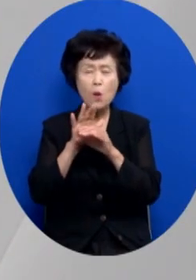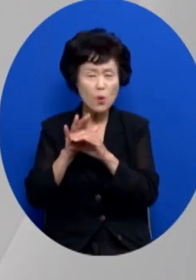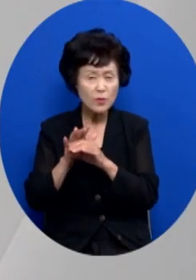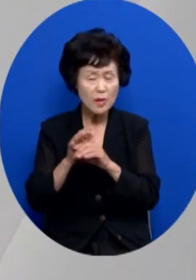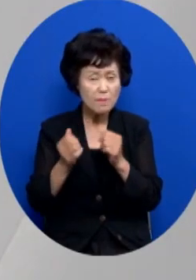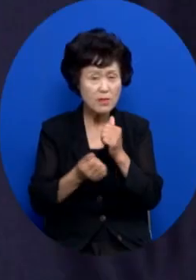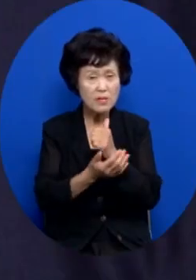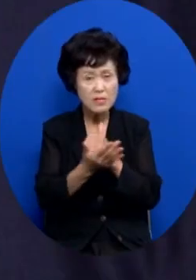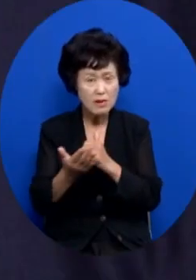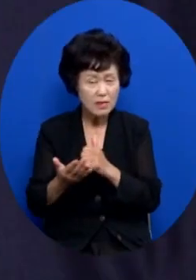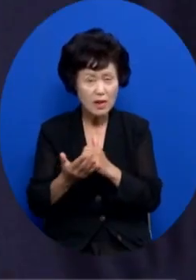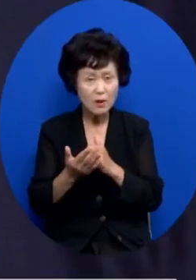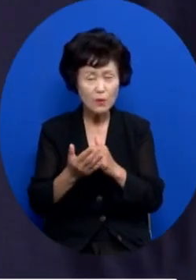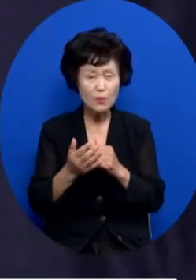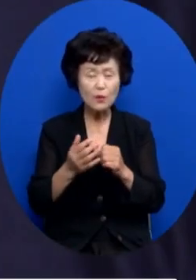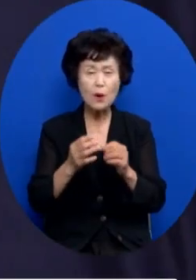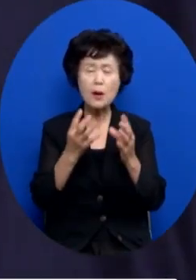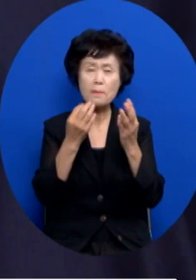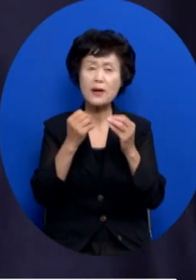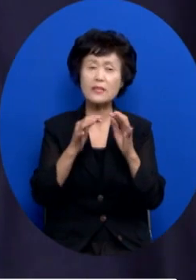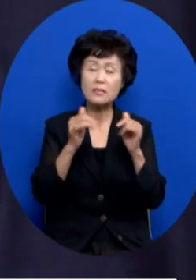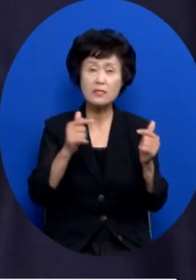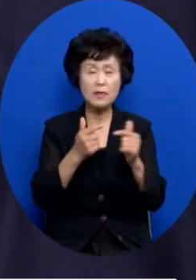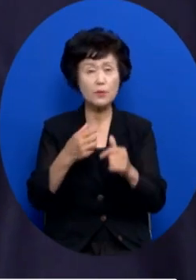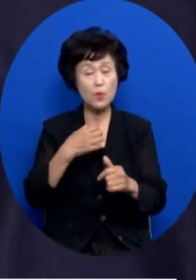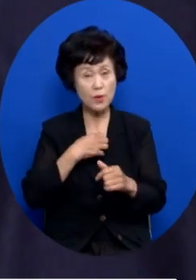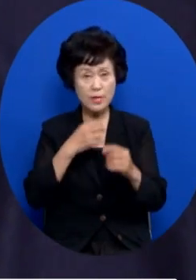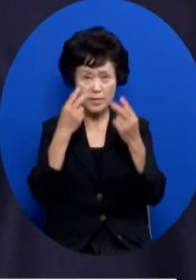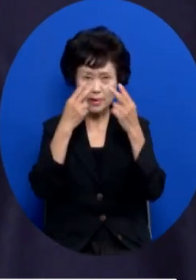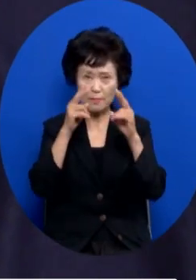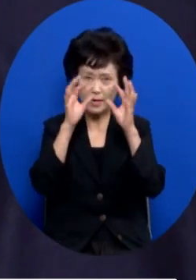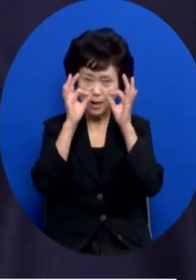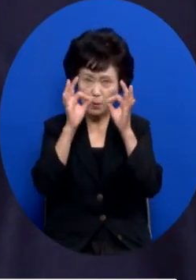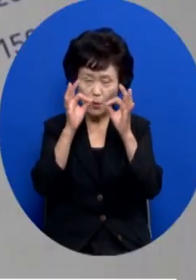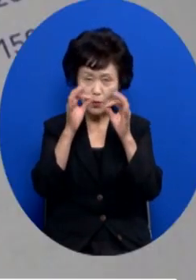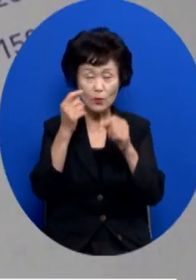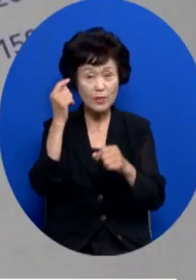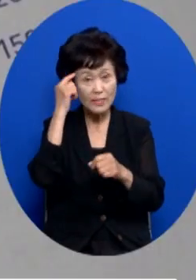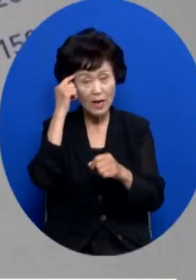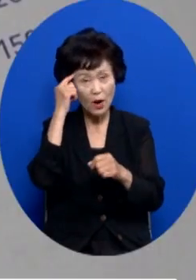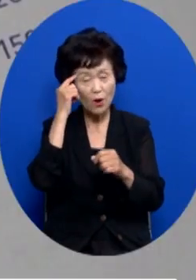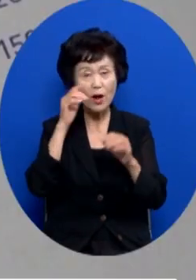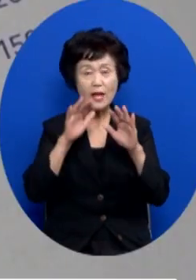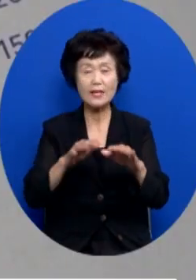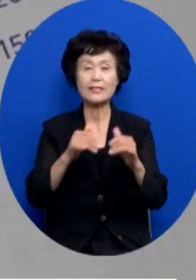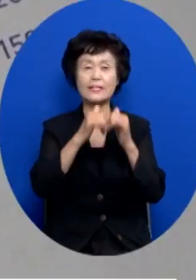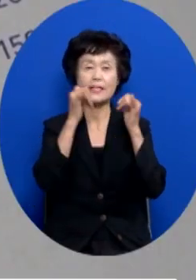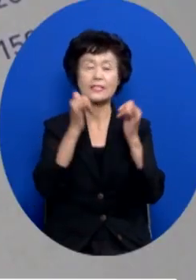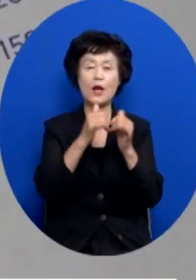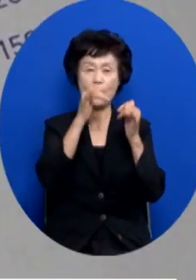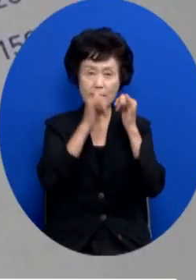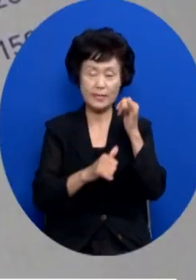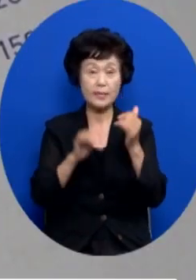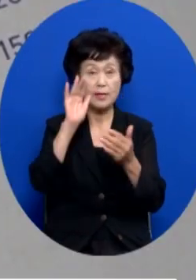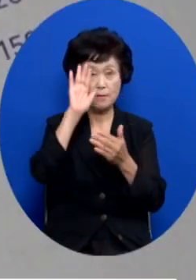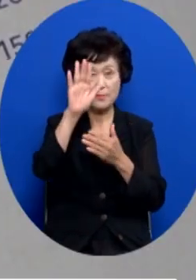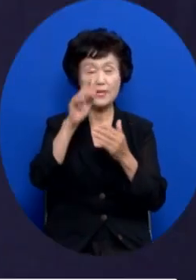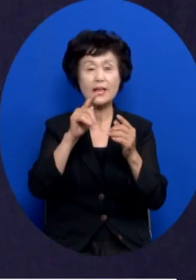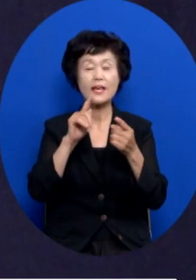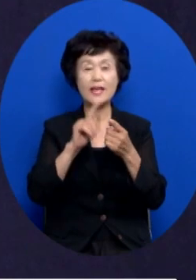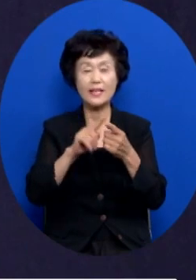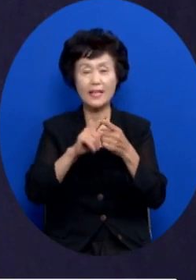트라우마에 시달리는 대중에게 위기를 바라보는 생생한 관점과 현대사회의 역사와 미래에 대한